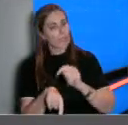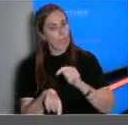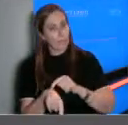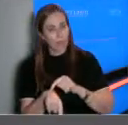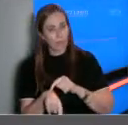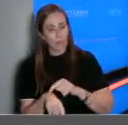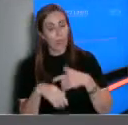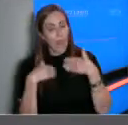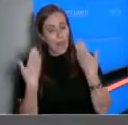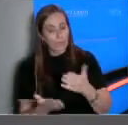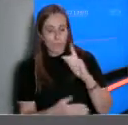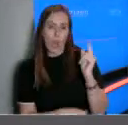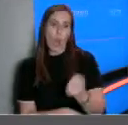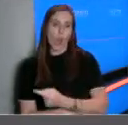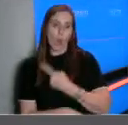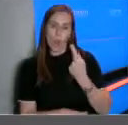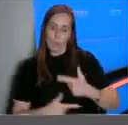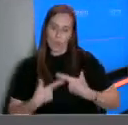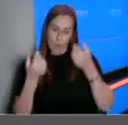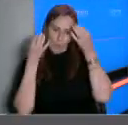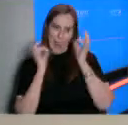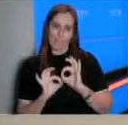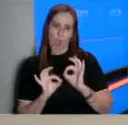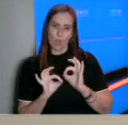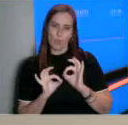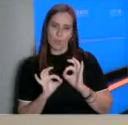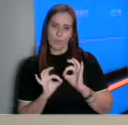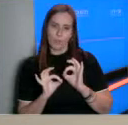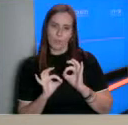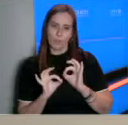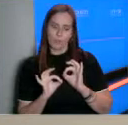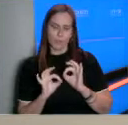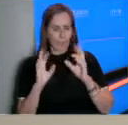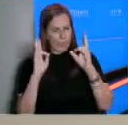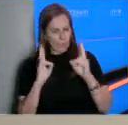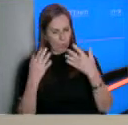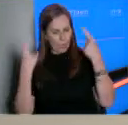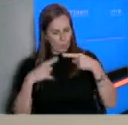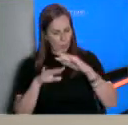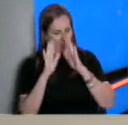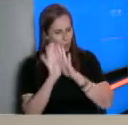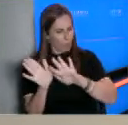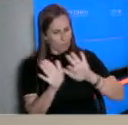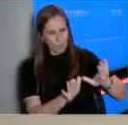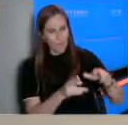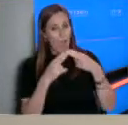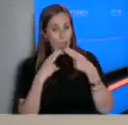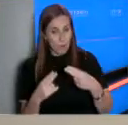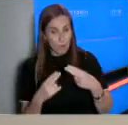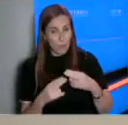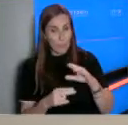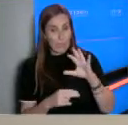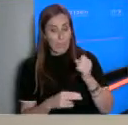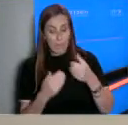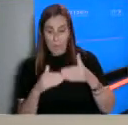הזמן לתת לכולם להתקיים בכבוד. תעצרו לכמה ימים את כל השטויות וענו.